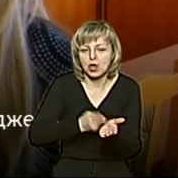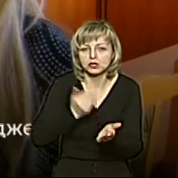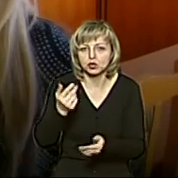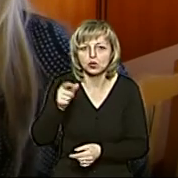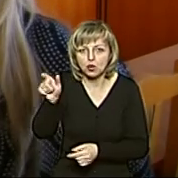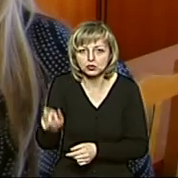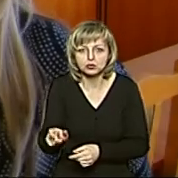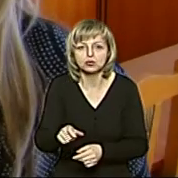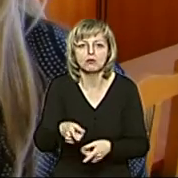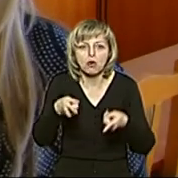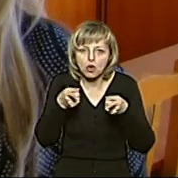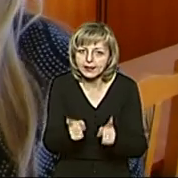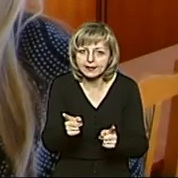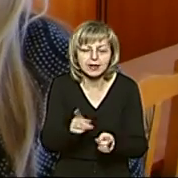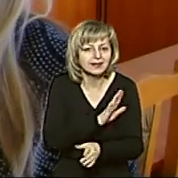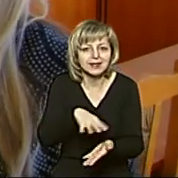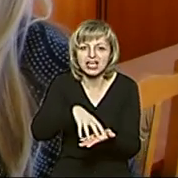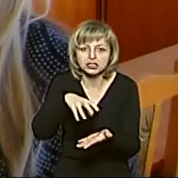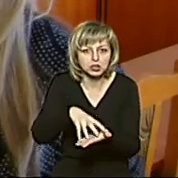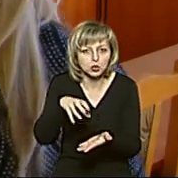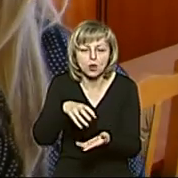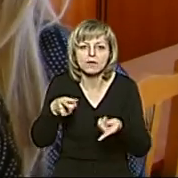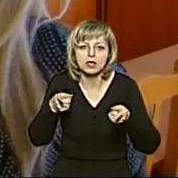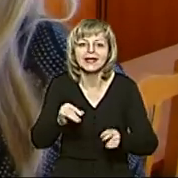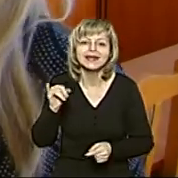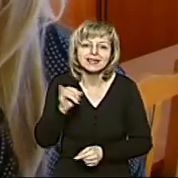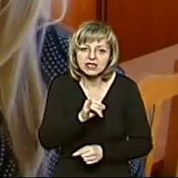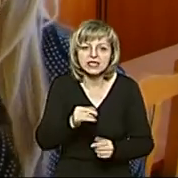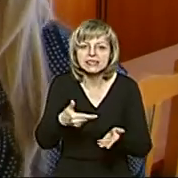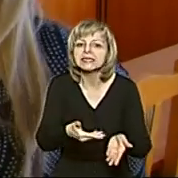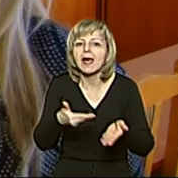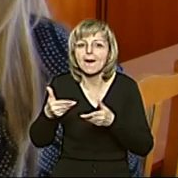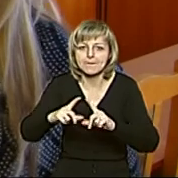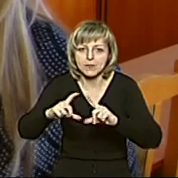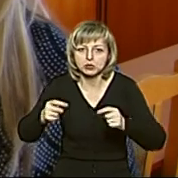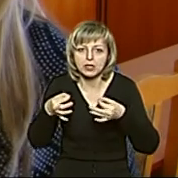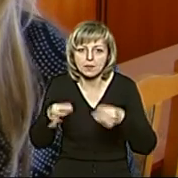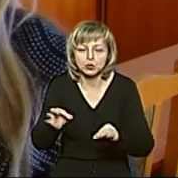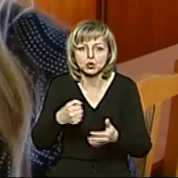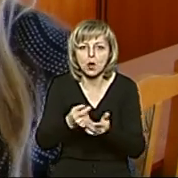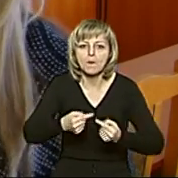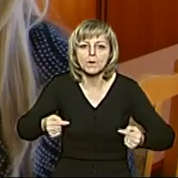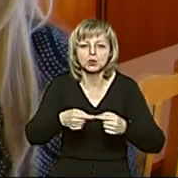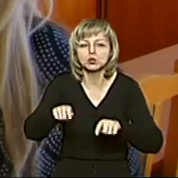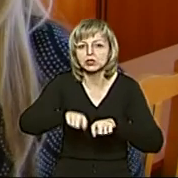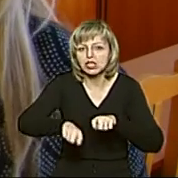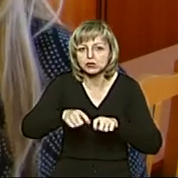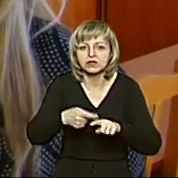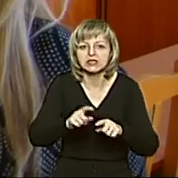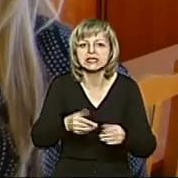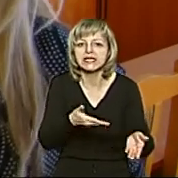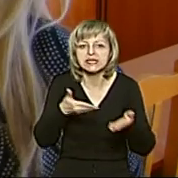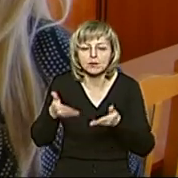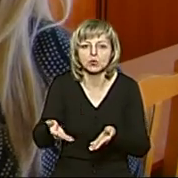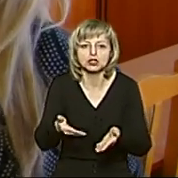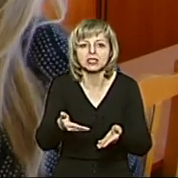оригінал паспорта, наголошую на цьому, не ксерокопія, а оригінал, і запрошення перепустку до пункту тестування. Це запрошення перепустку